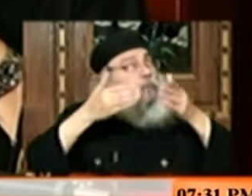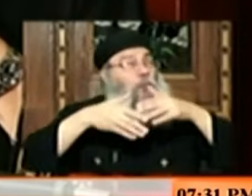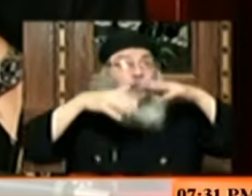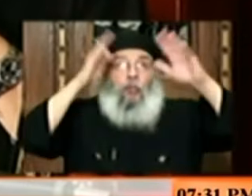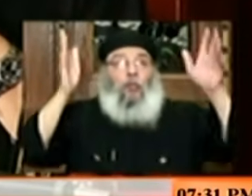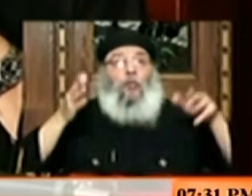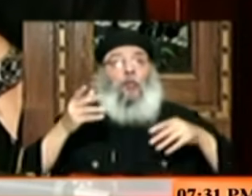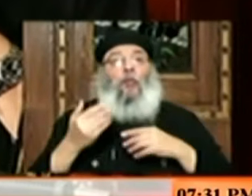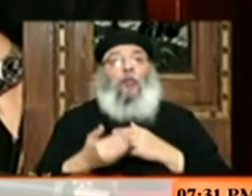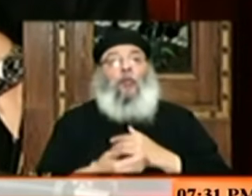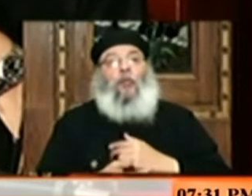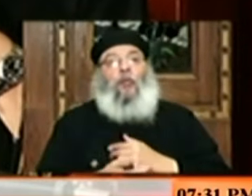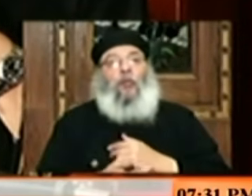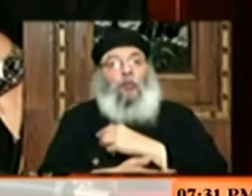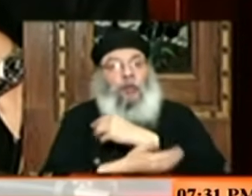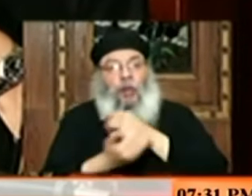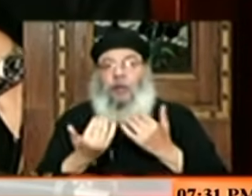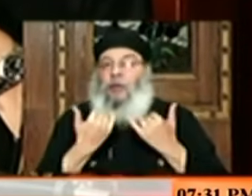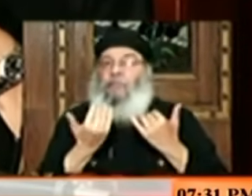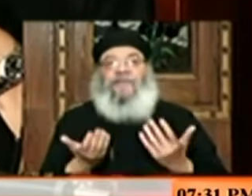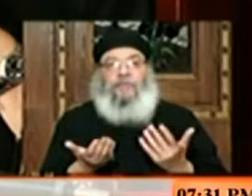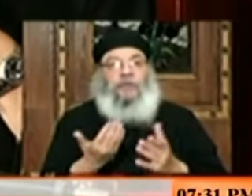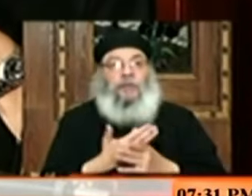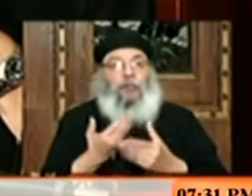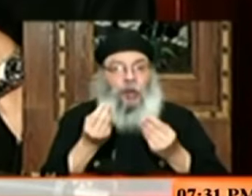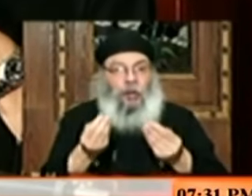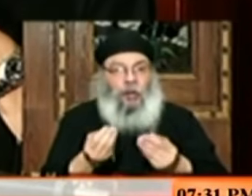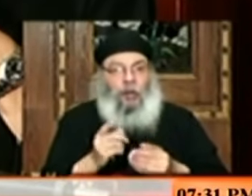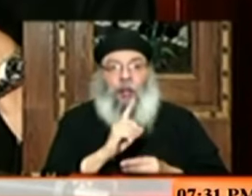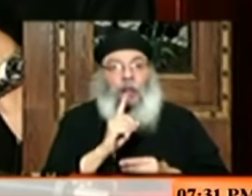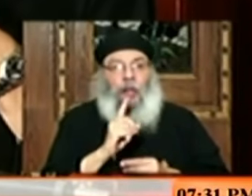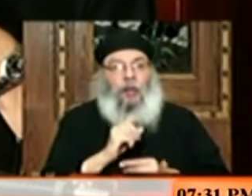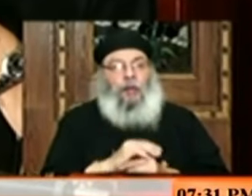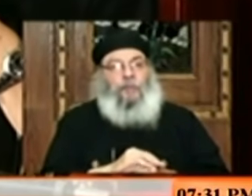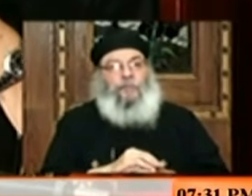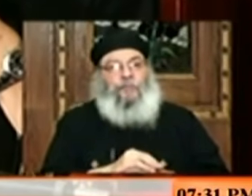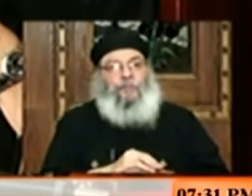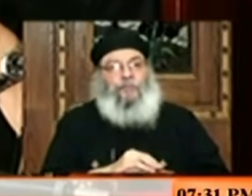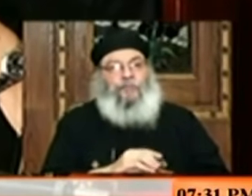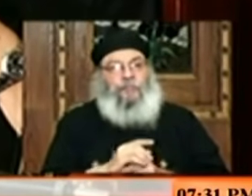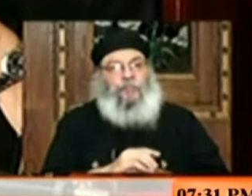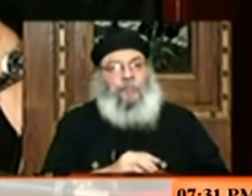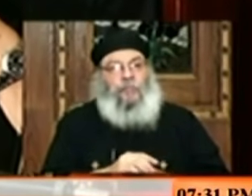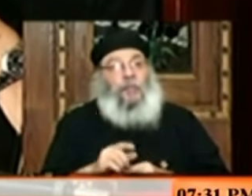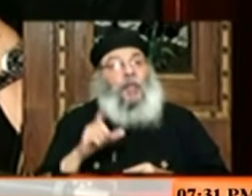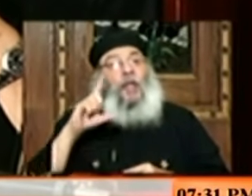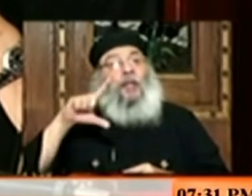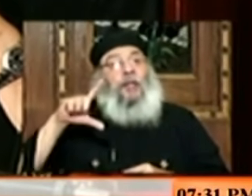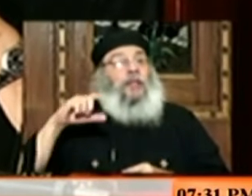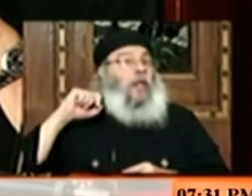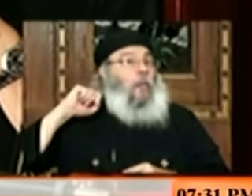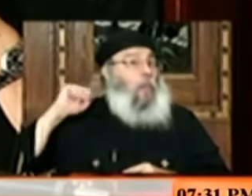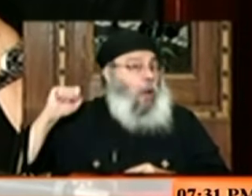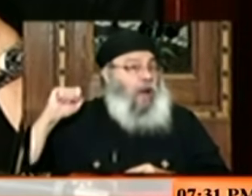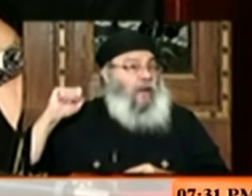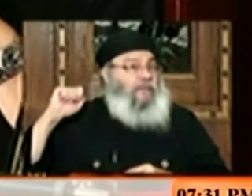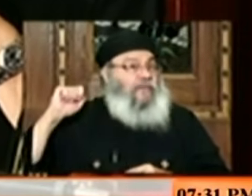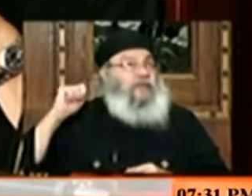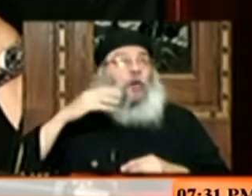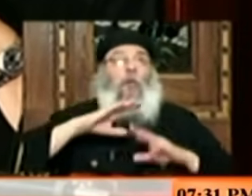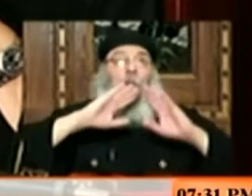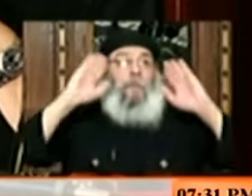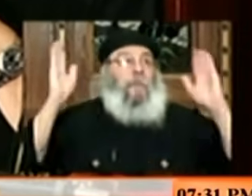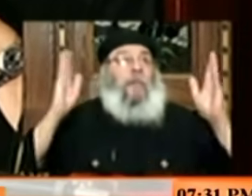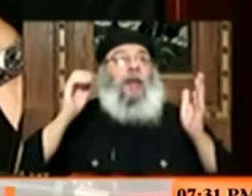فقالوا لي صدقني يا سيدنا السيد المحافظ بيجمل البلد وطلب ان الكنيسه